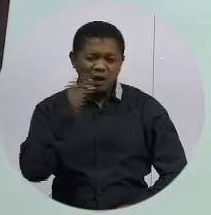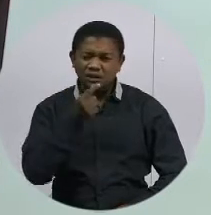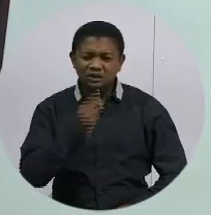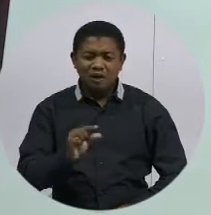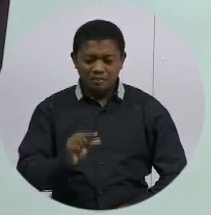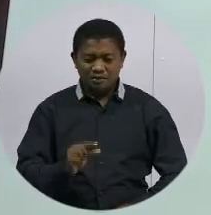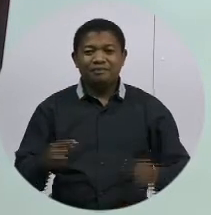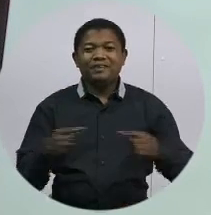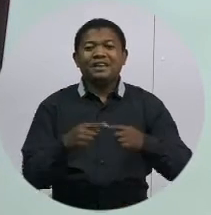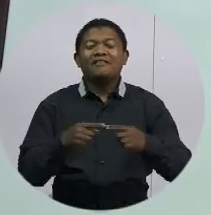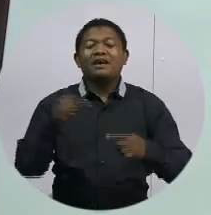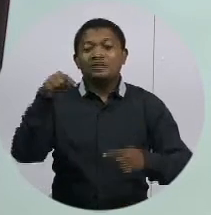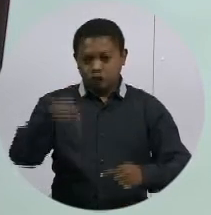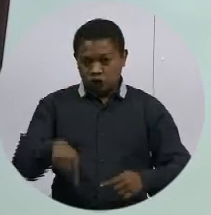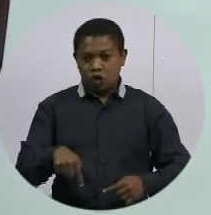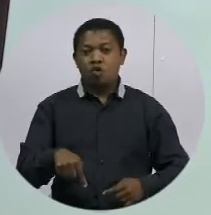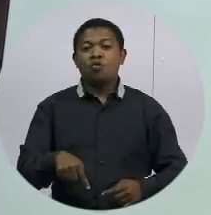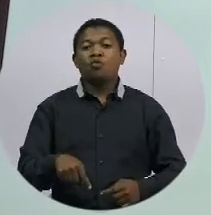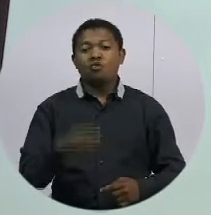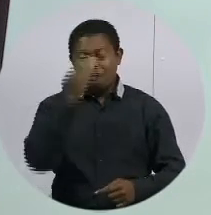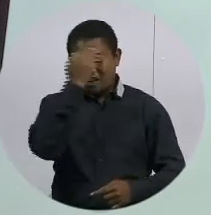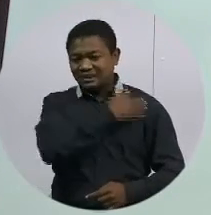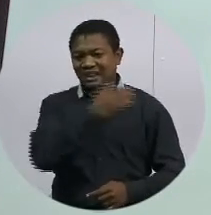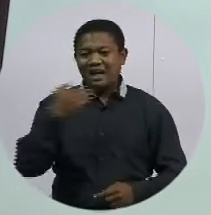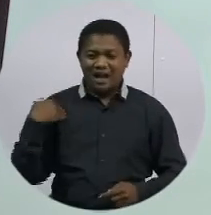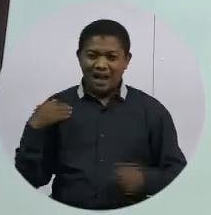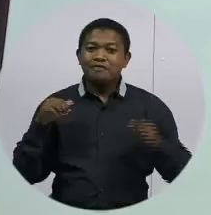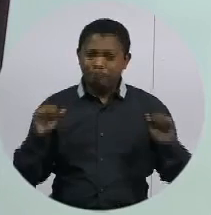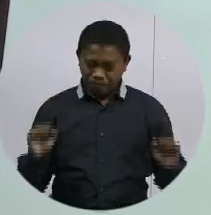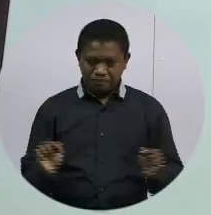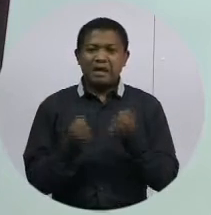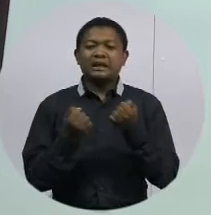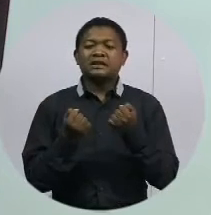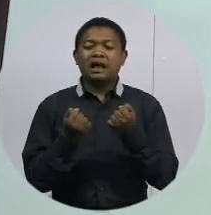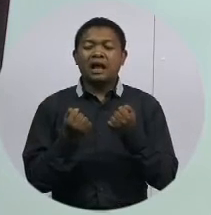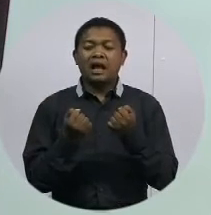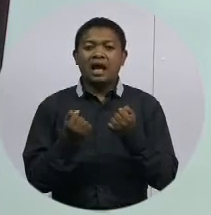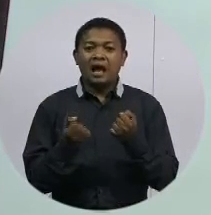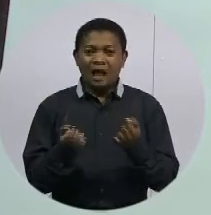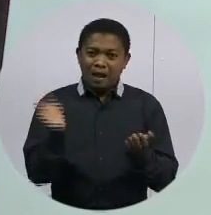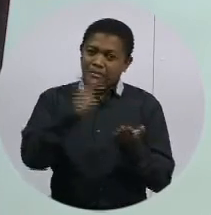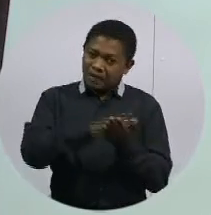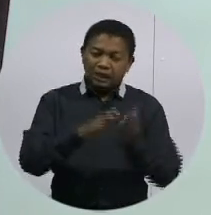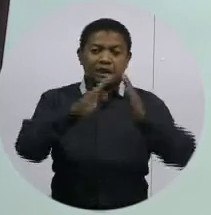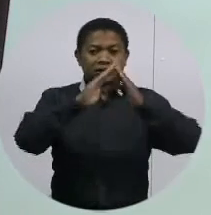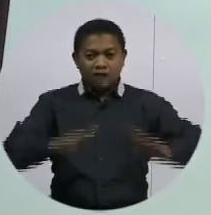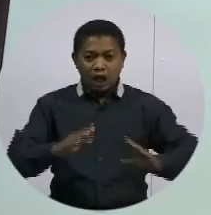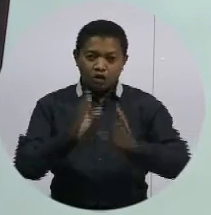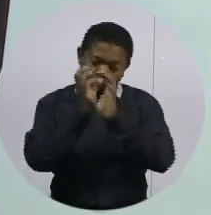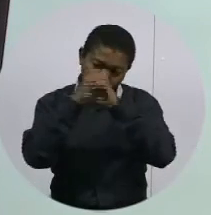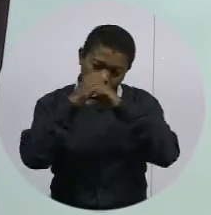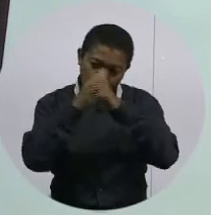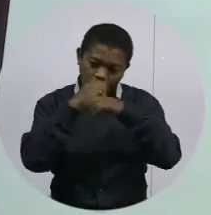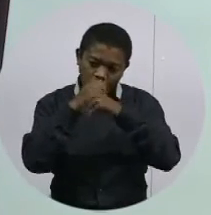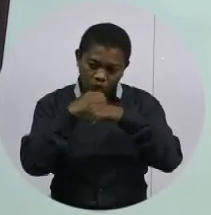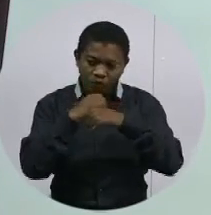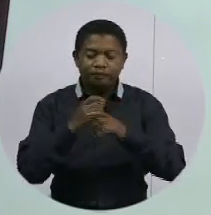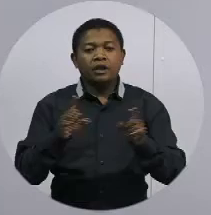be dia be a teo amin'ny fitondram-panjakana voalohany a nampitombo ny isan'ny laboratoara, ary indrindraindrindra